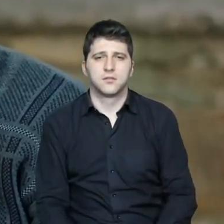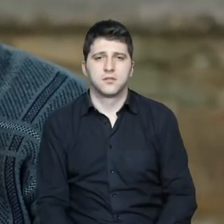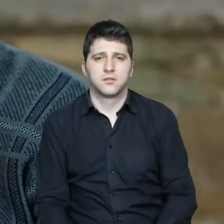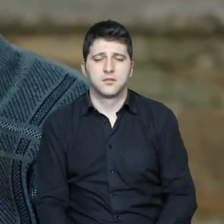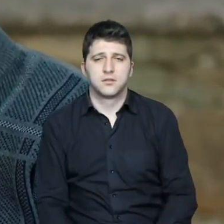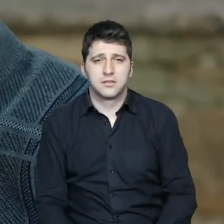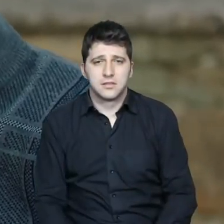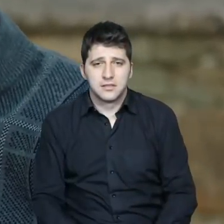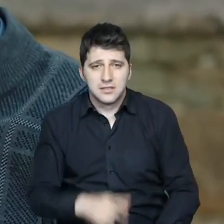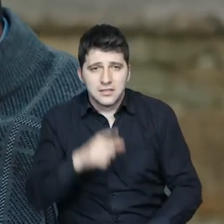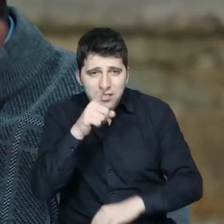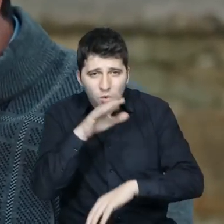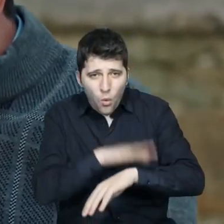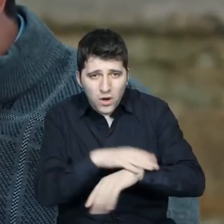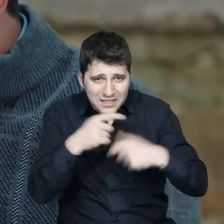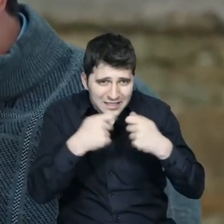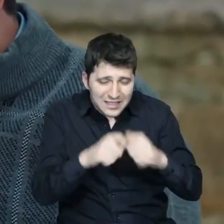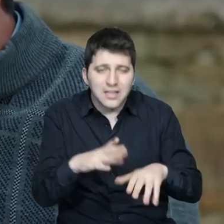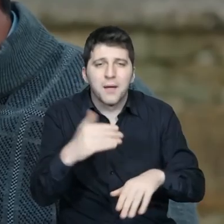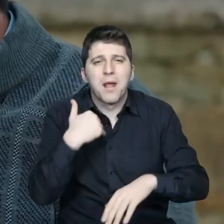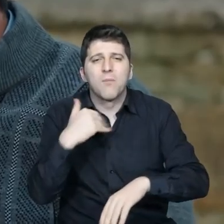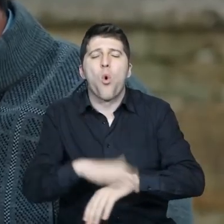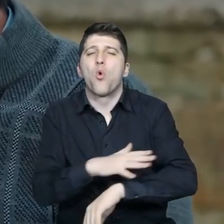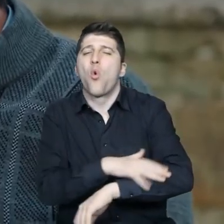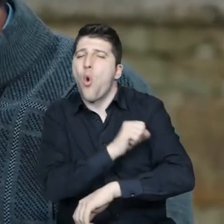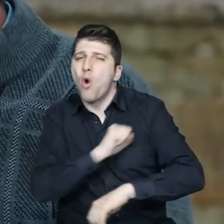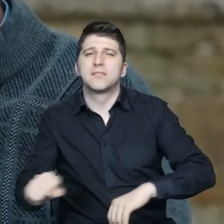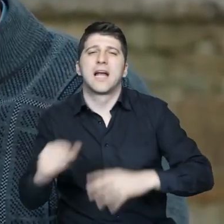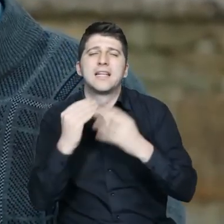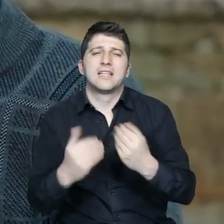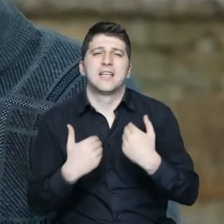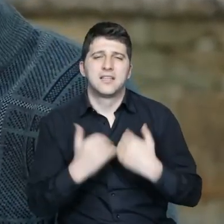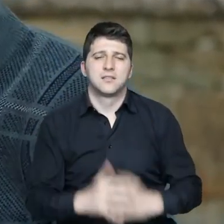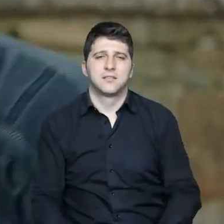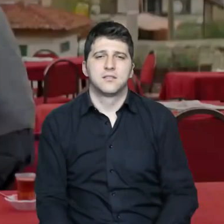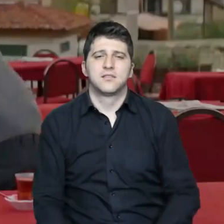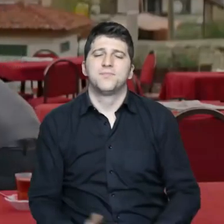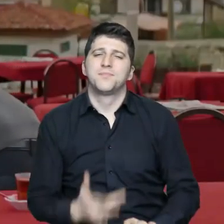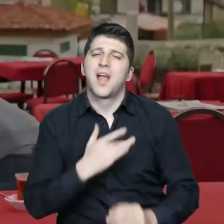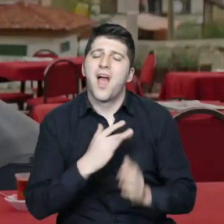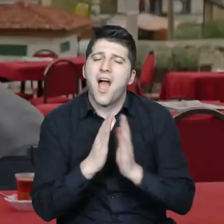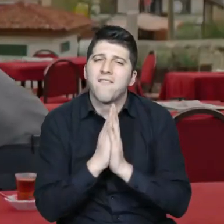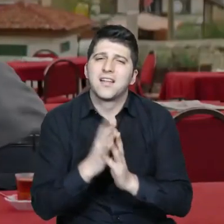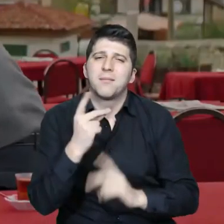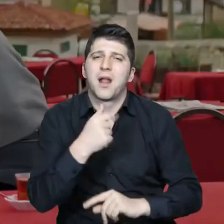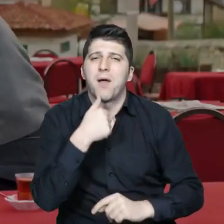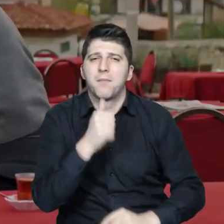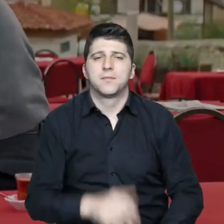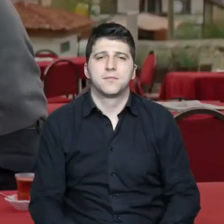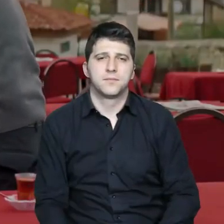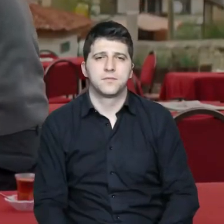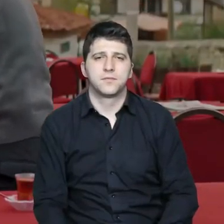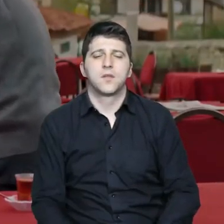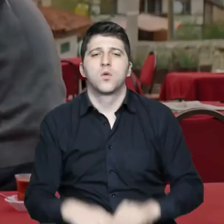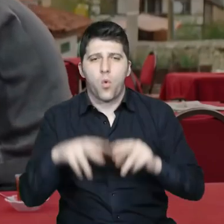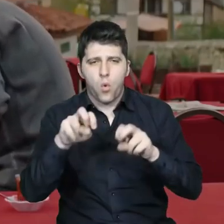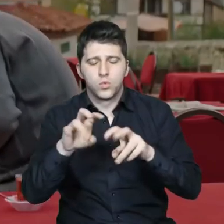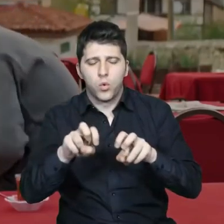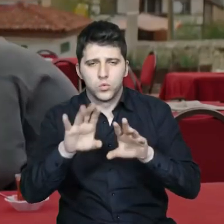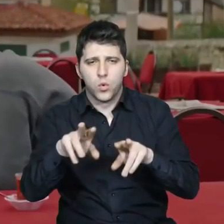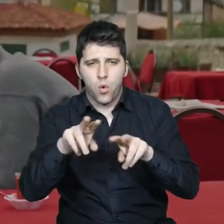Senin kolun sakatlanacağını benim kolum kökünden kopsaydı. Affet beni İbrahim abi. Yine eline yapıştı. Otur şuraya